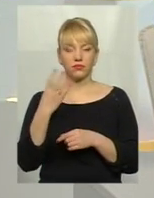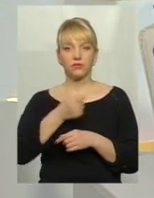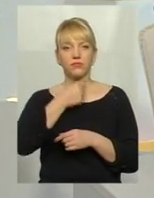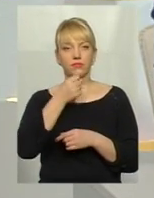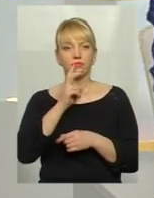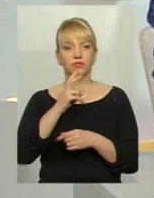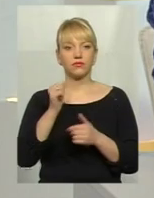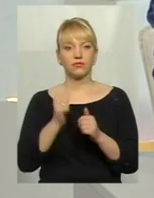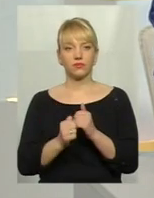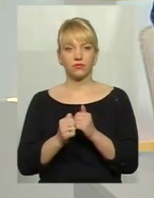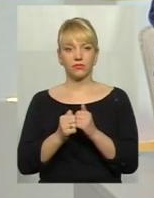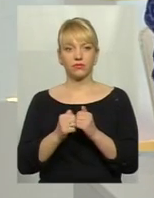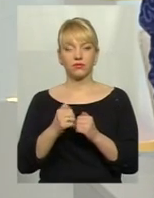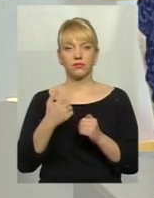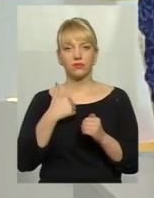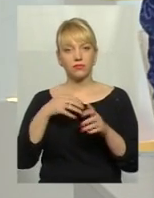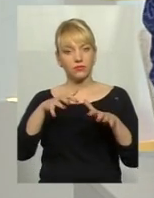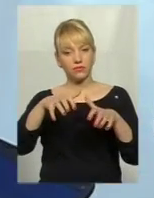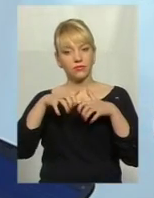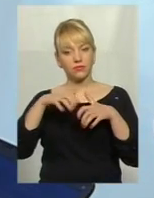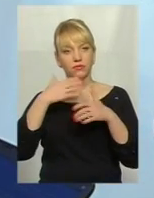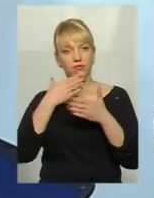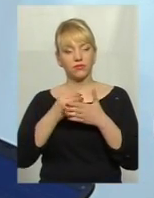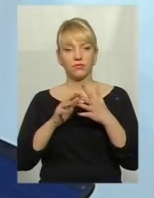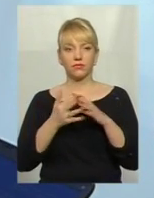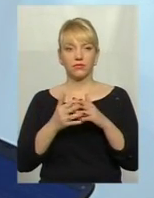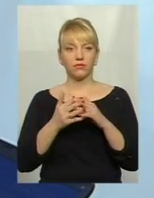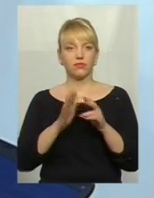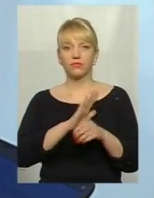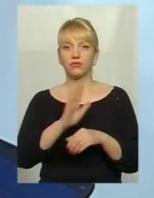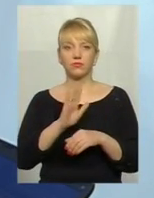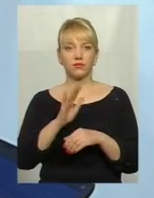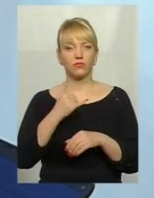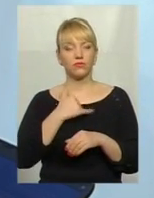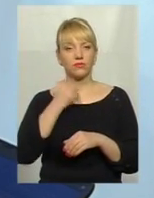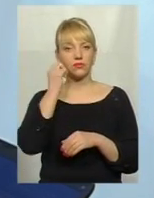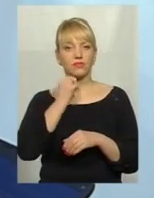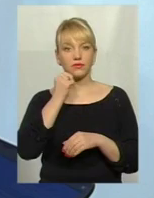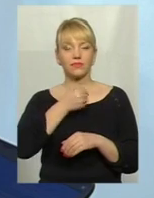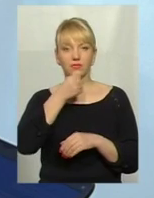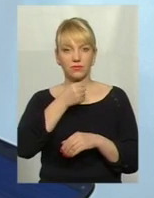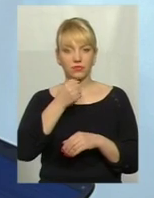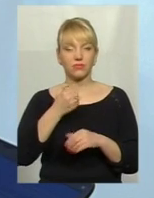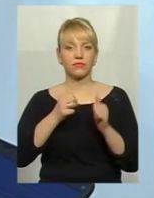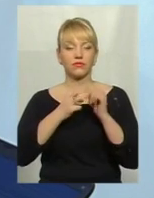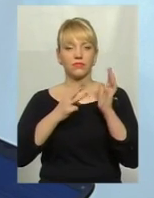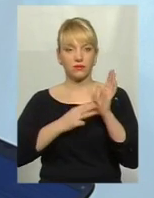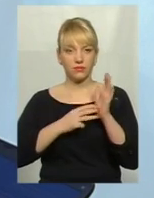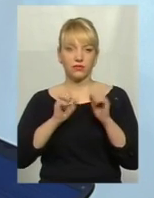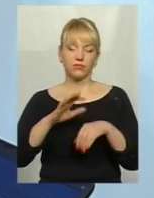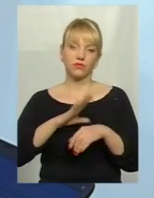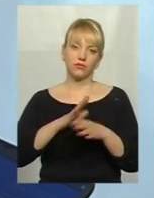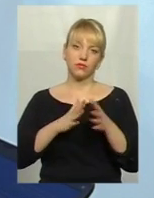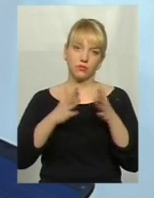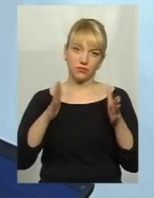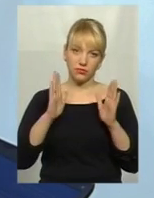теж кожен тягне за своїм селом. Ні, старост у нас 18 на сьогоднішній день. Може, їх буде більше,